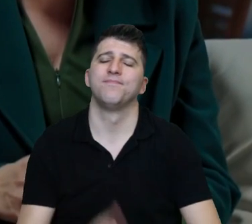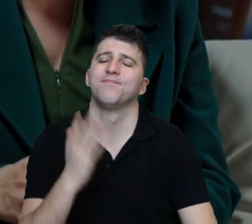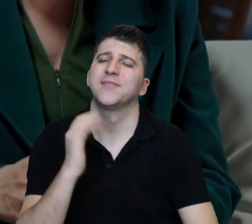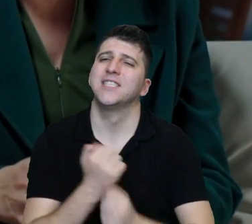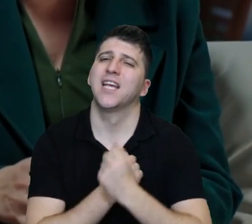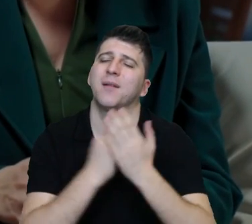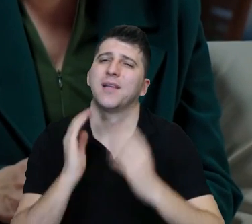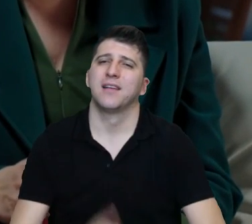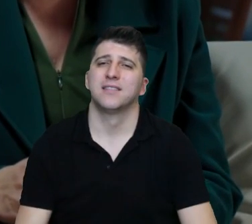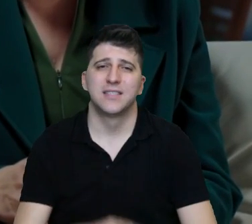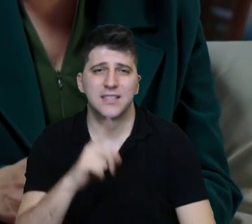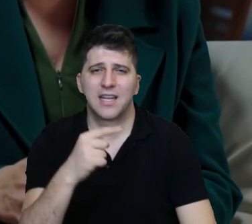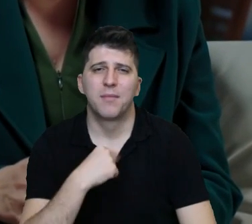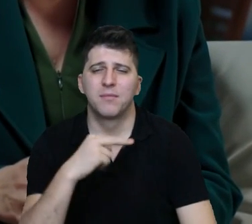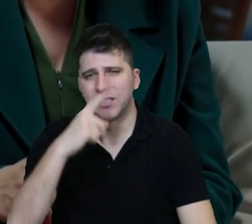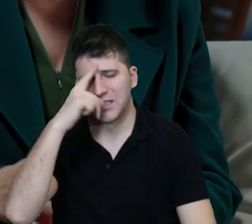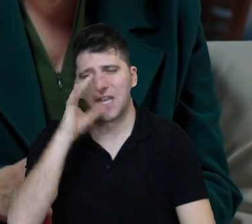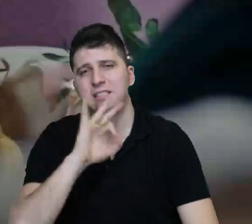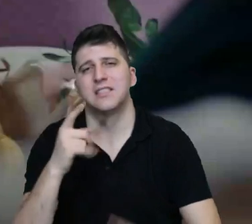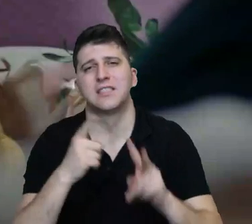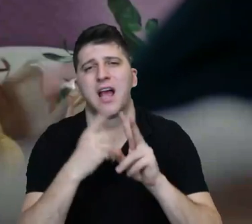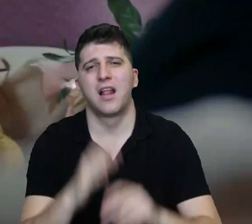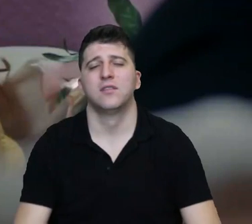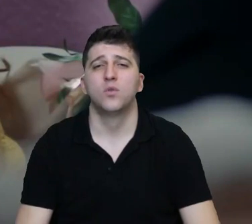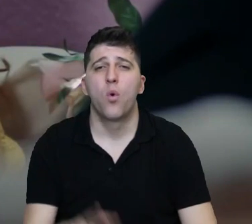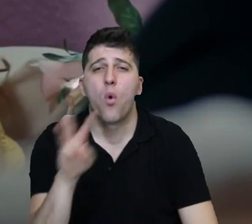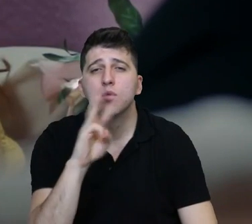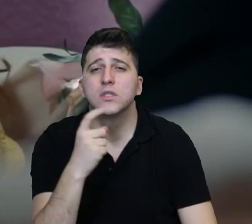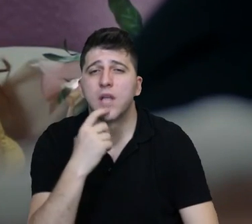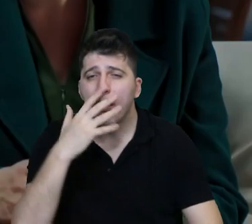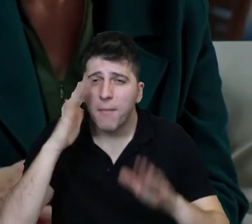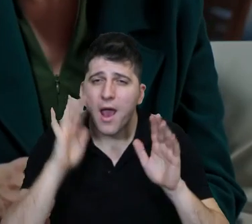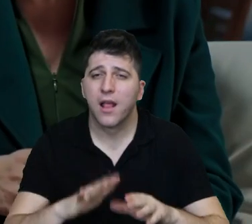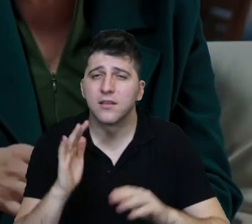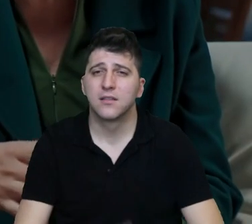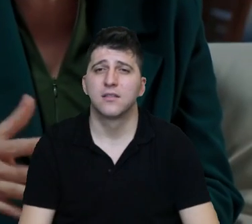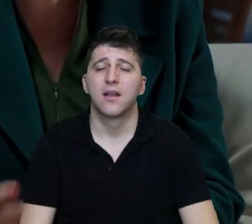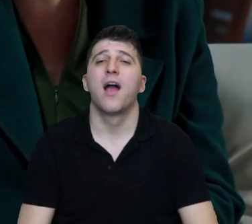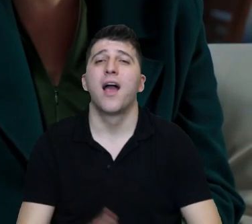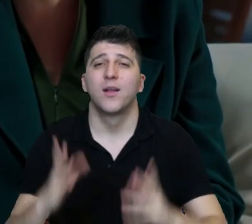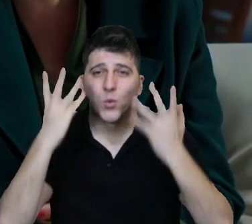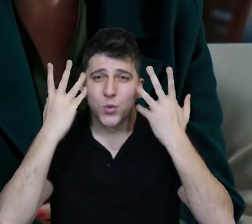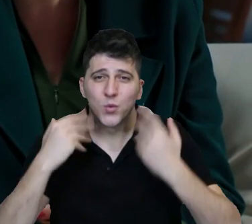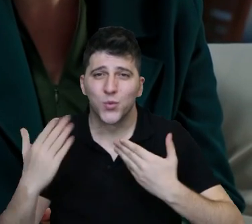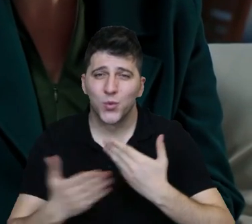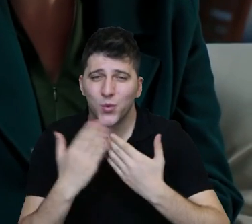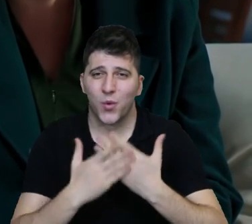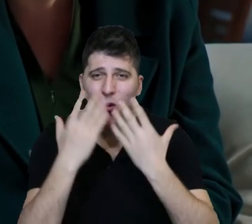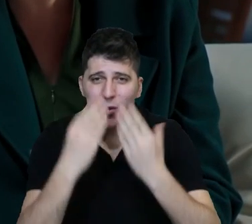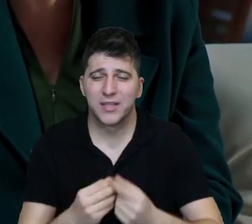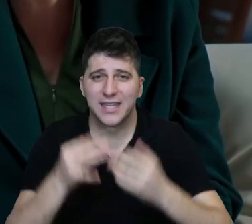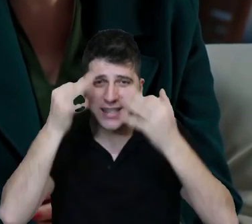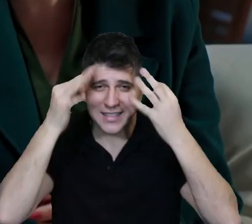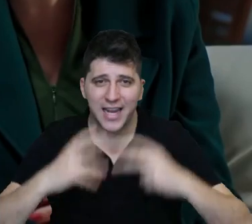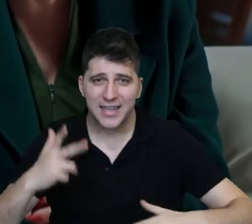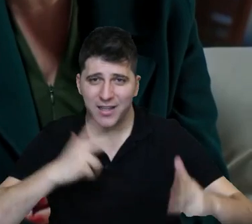ya. Sen de benim gibi bahtsızsın ben hala. 30 sene bekledin. Tam düğün dernek kuruldu.